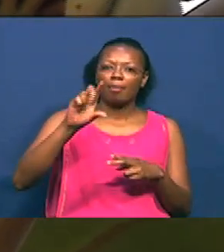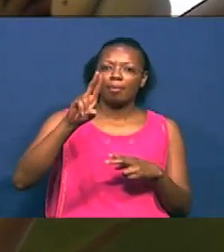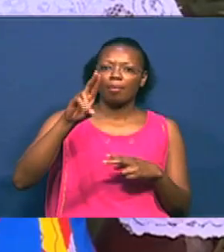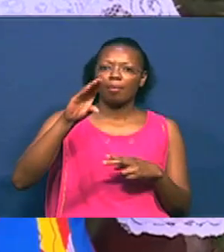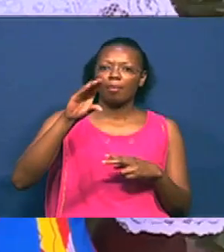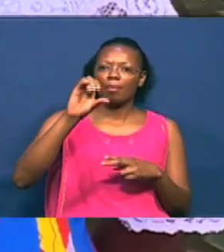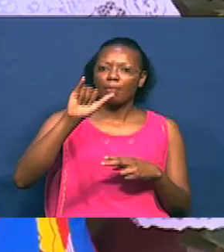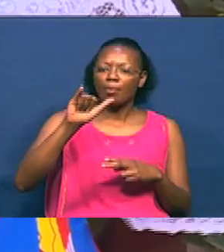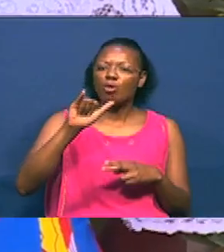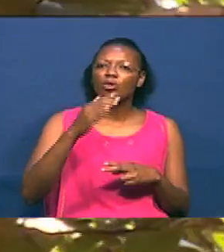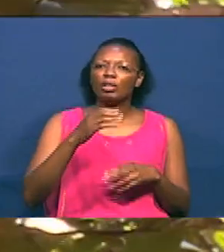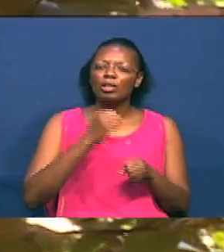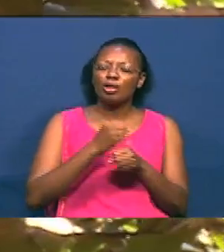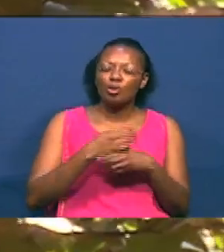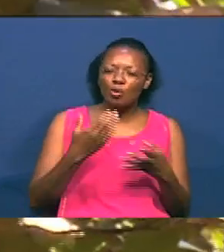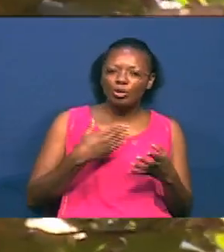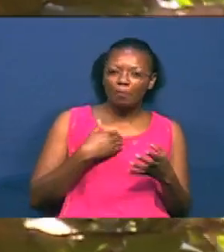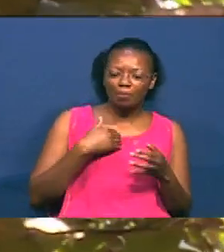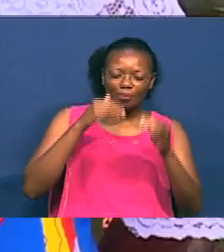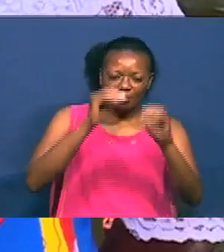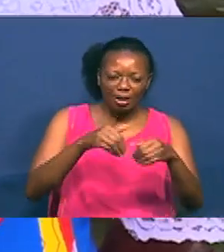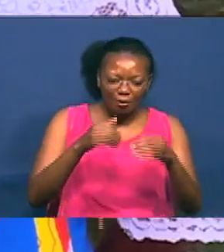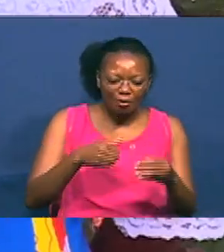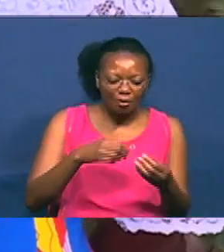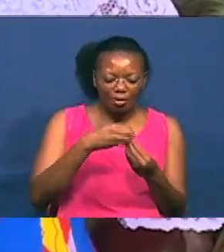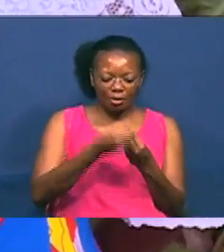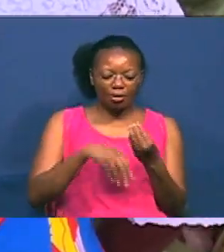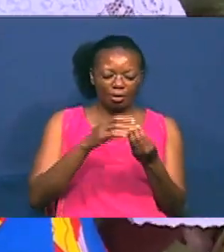wa mandizi na machungwa na